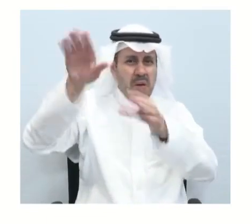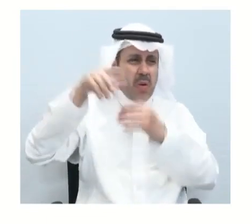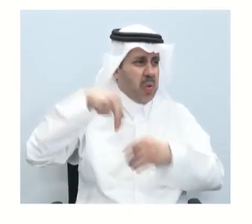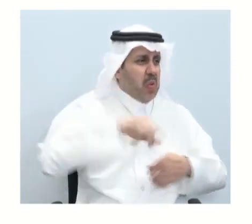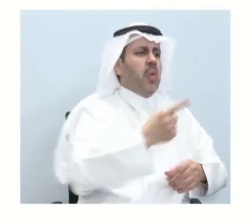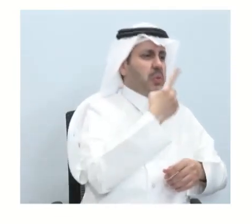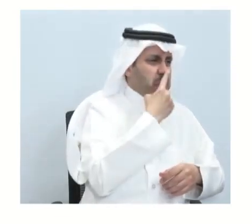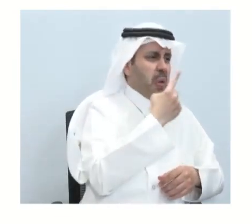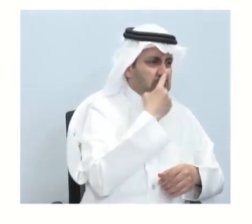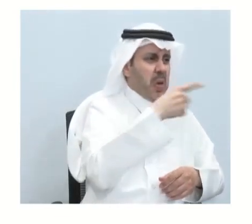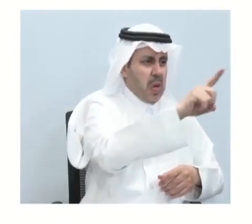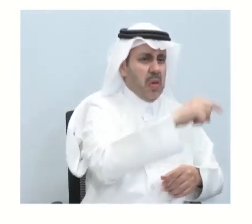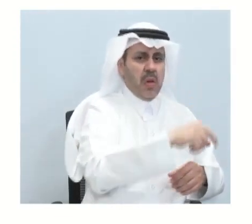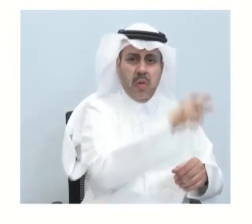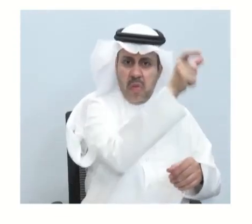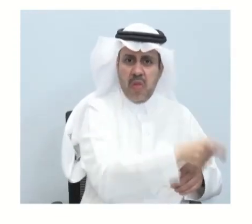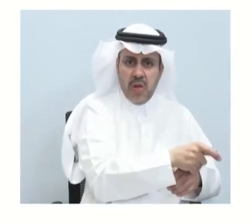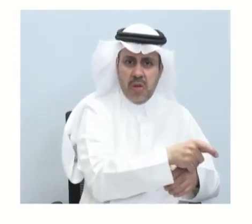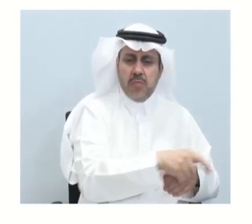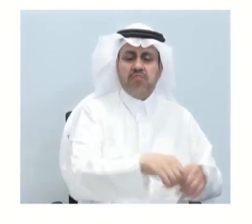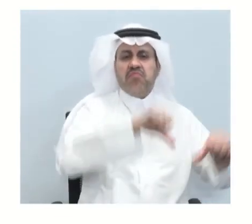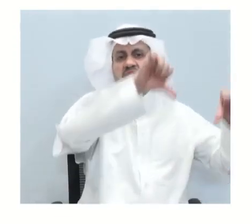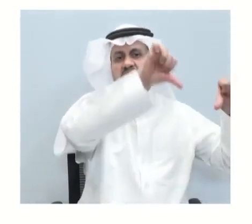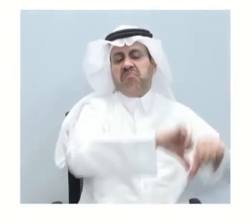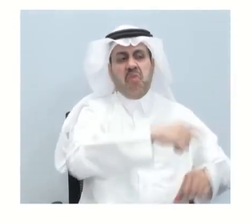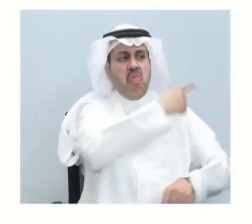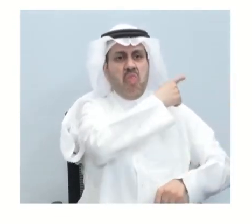قوله ينصب له القتال اي